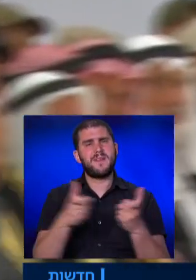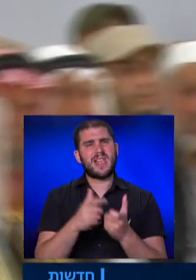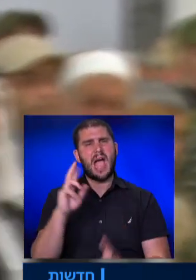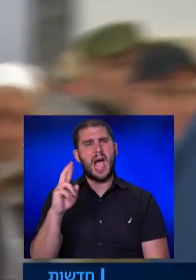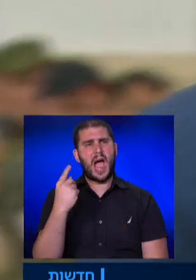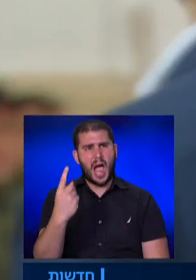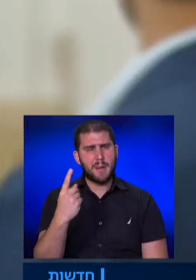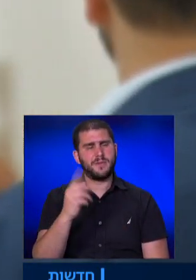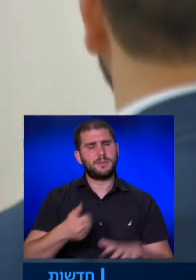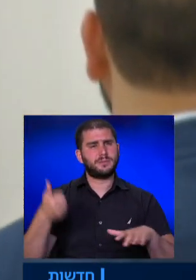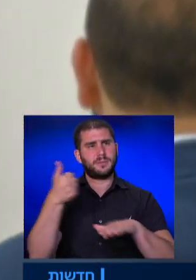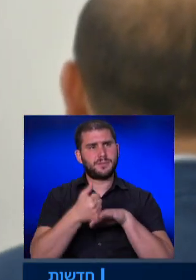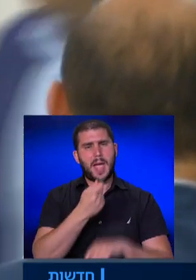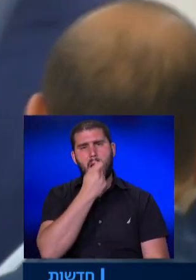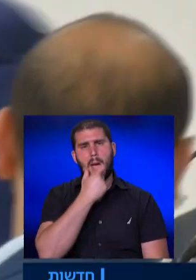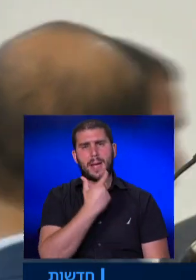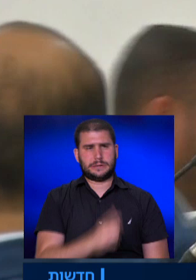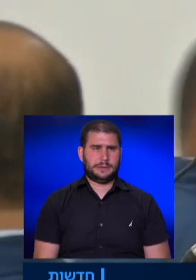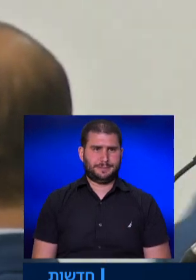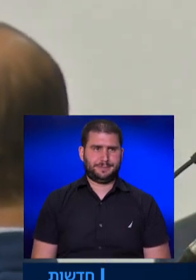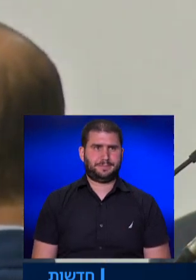רע"מ והעומד בראשה מנסור עבאס.